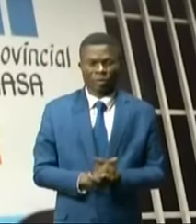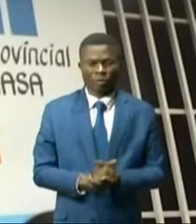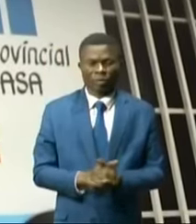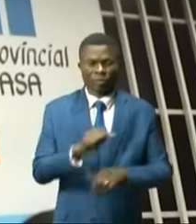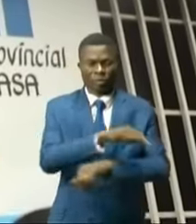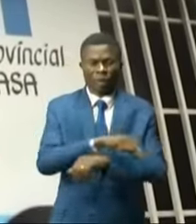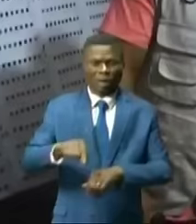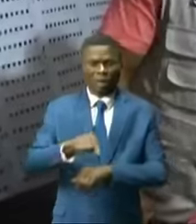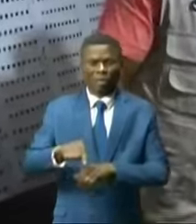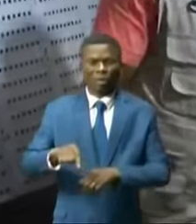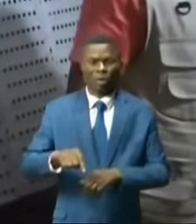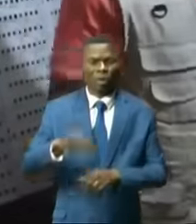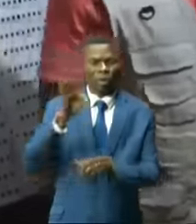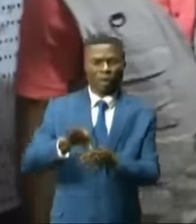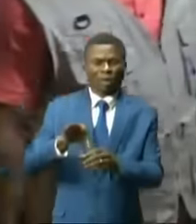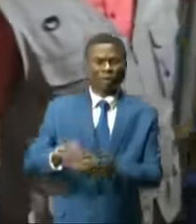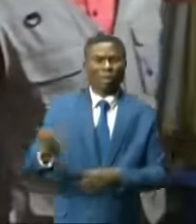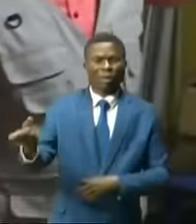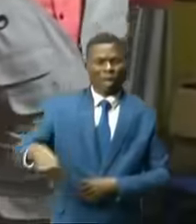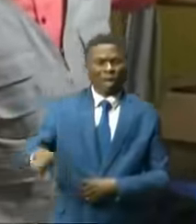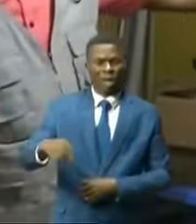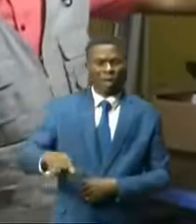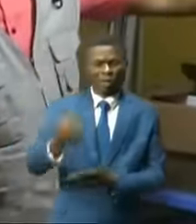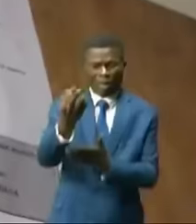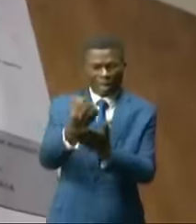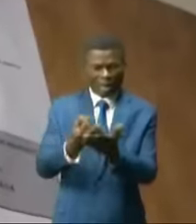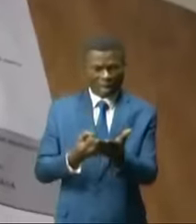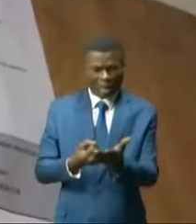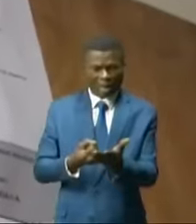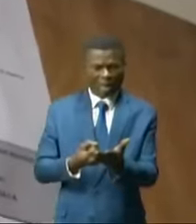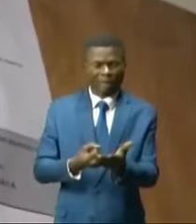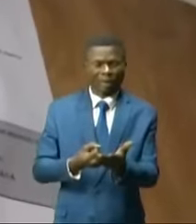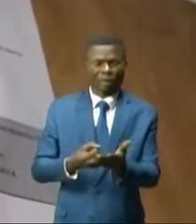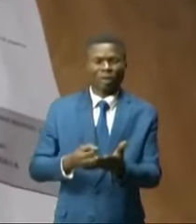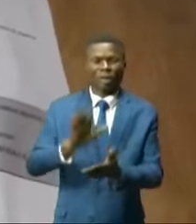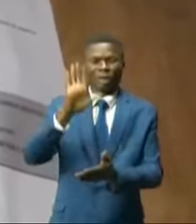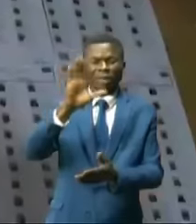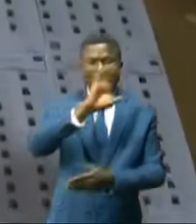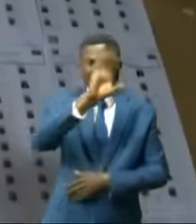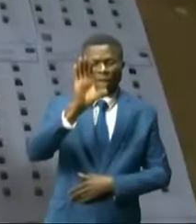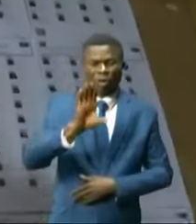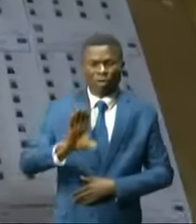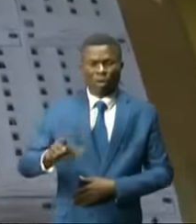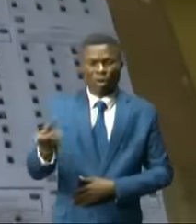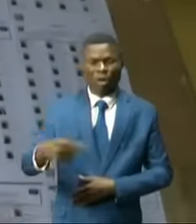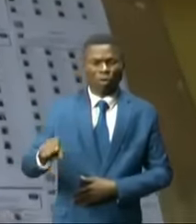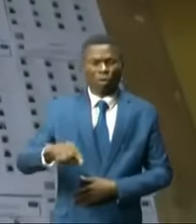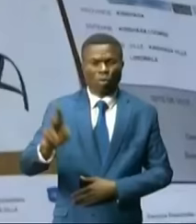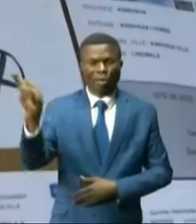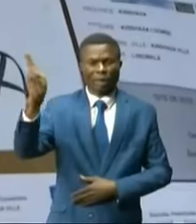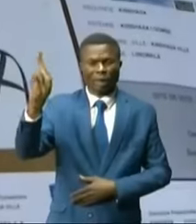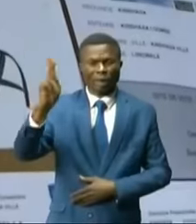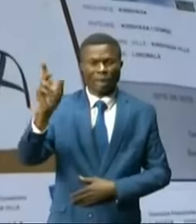l'antenne de la Gombe, où elle a débuté sa ronde, les listes définitives des électeurs des 5 communes, à savoir Gombe, Kintambo, Lingwala, Barumbu